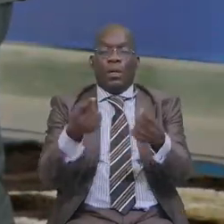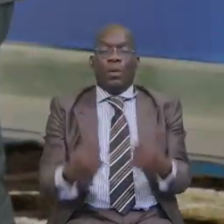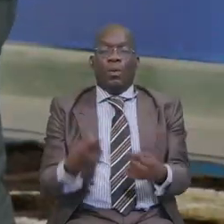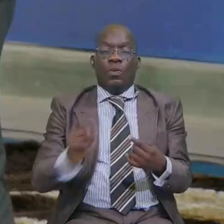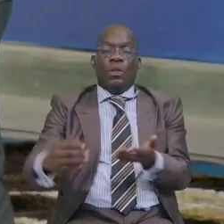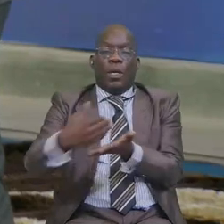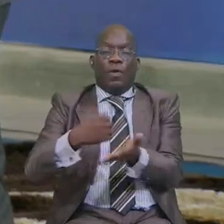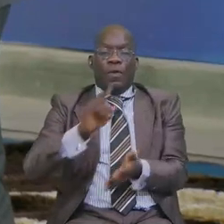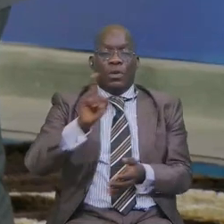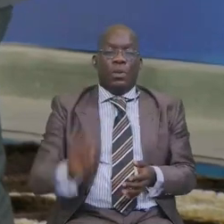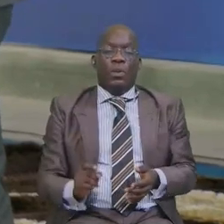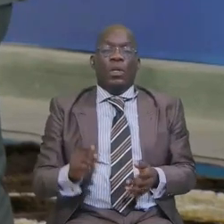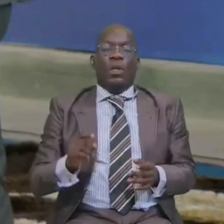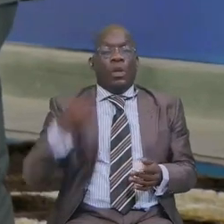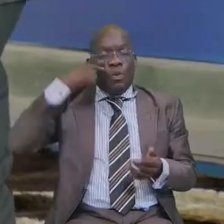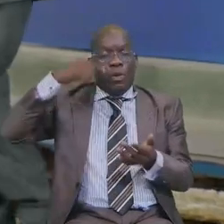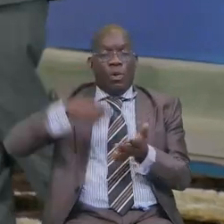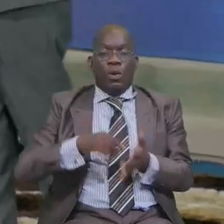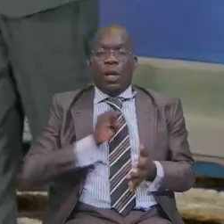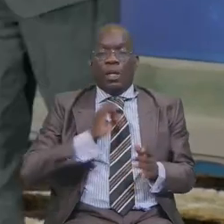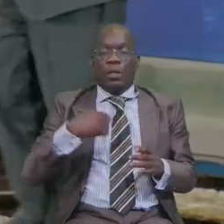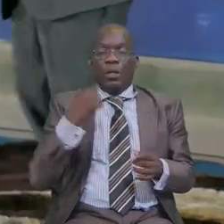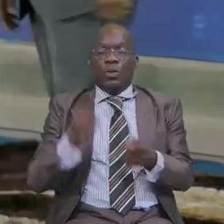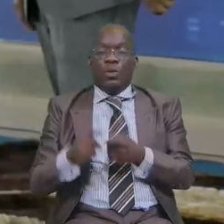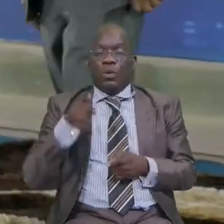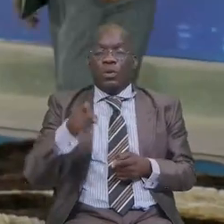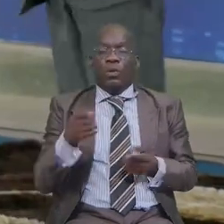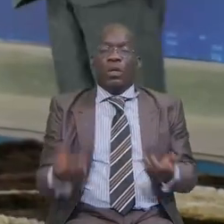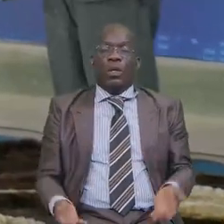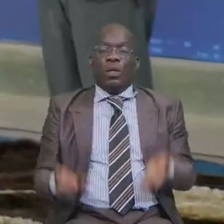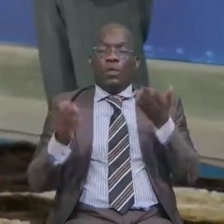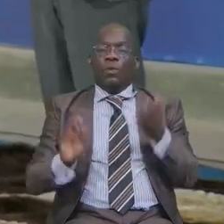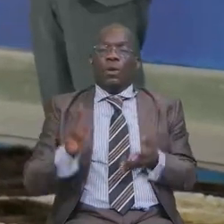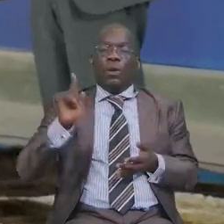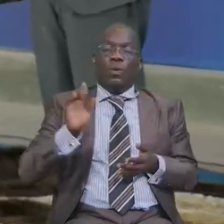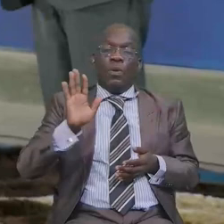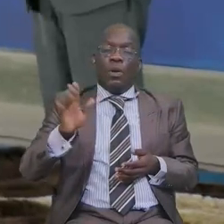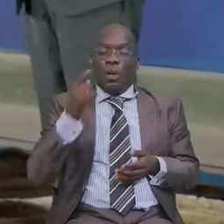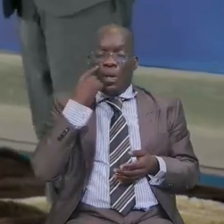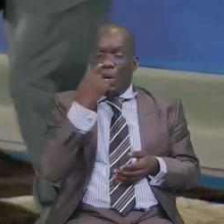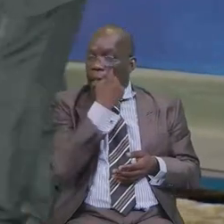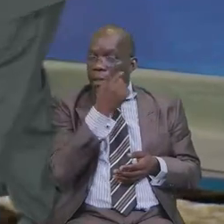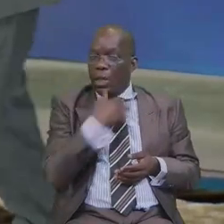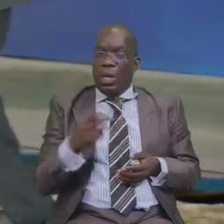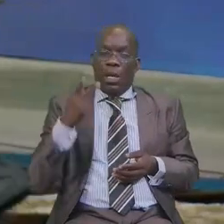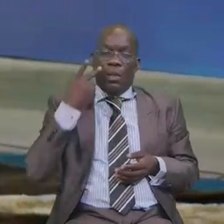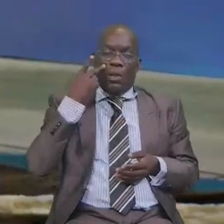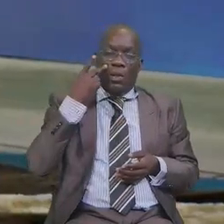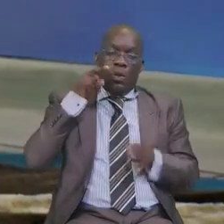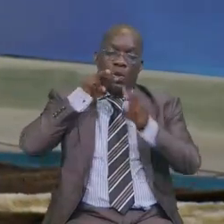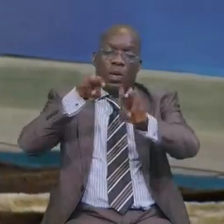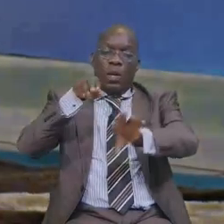Voici, je vous le dis, levez les yeux et regardez les champs qui